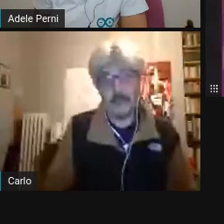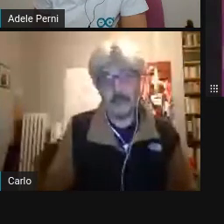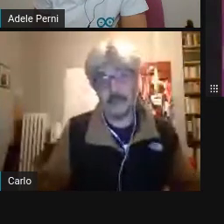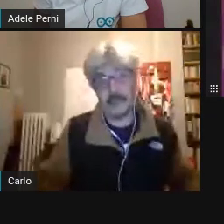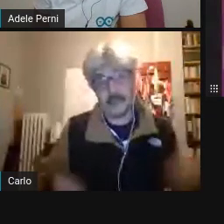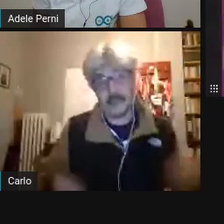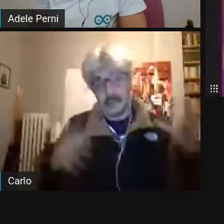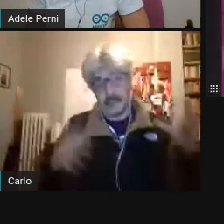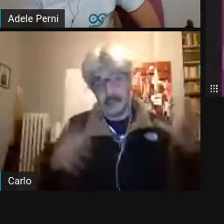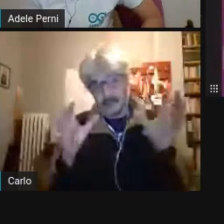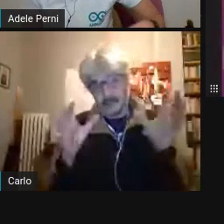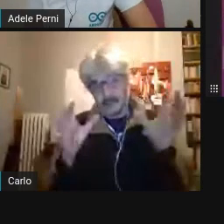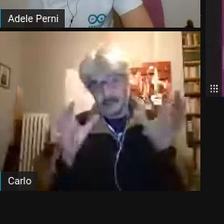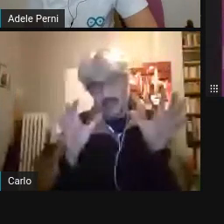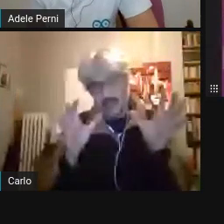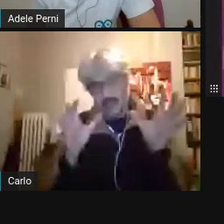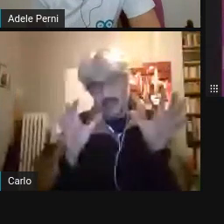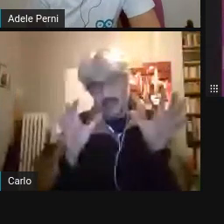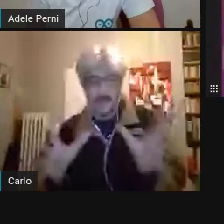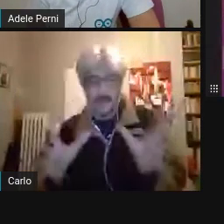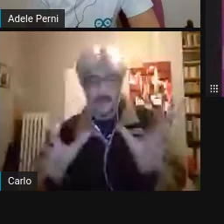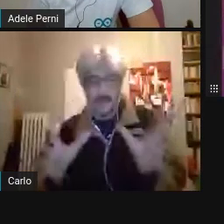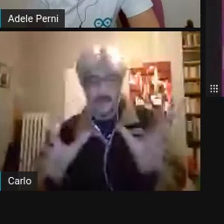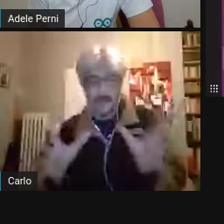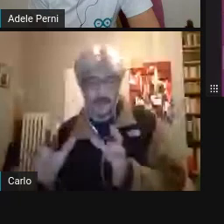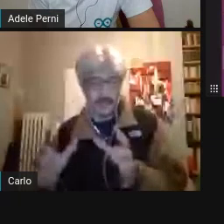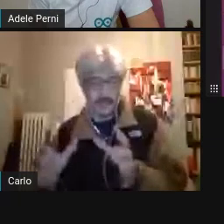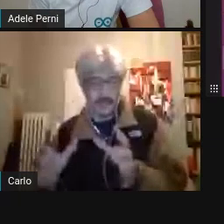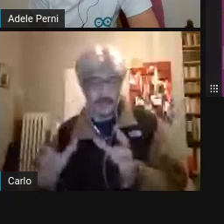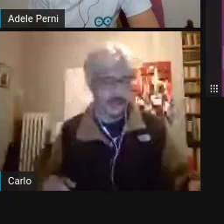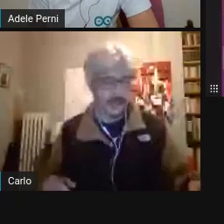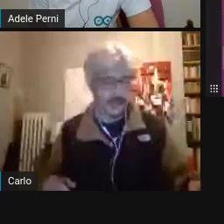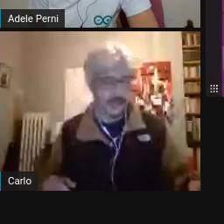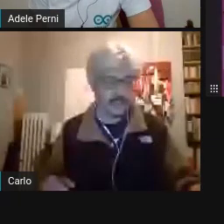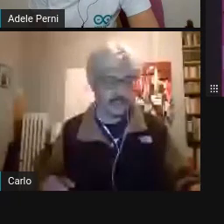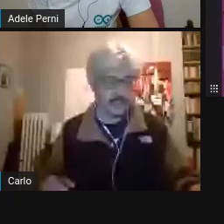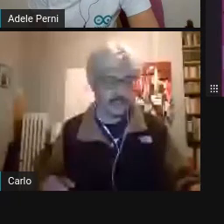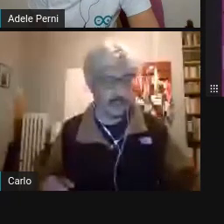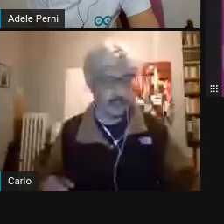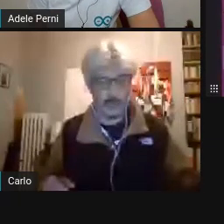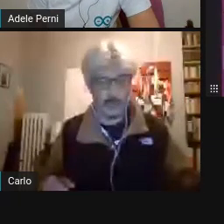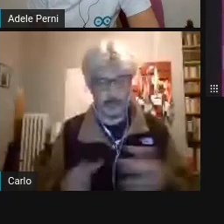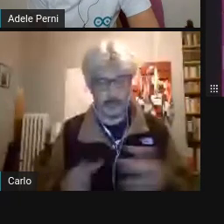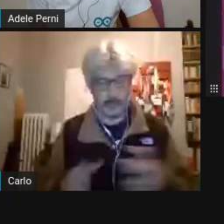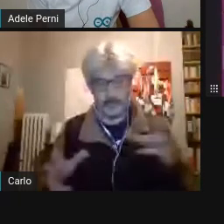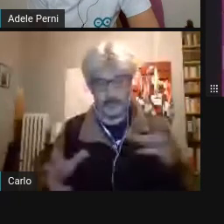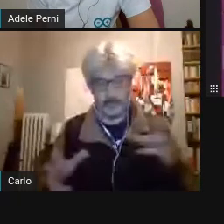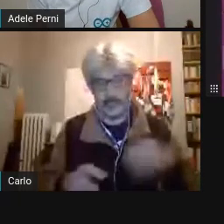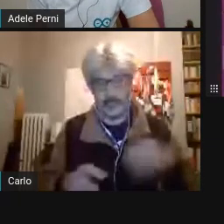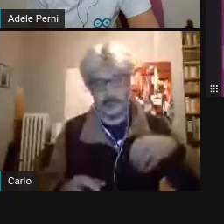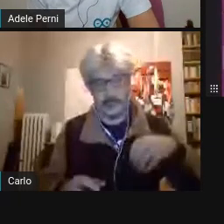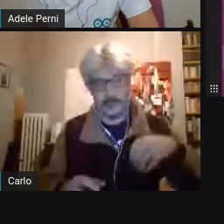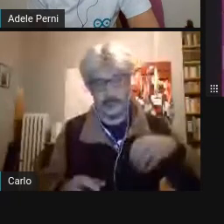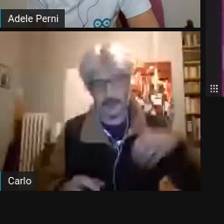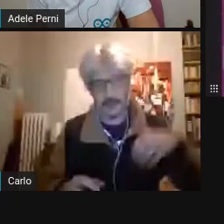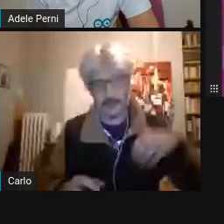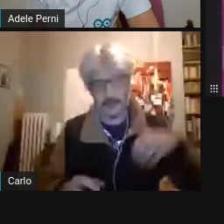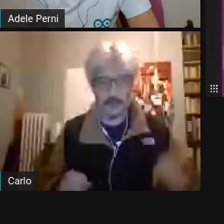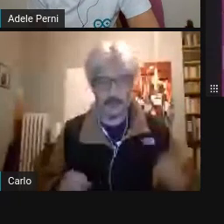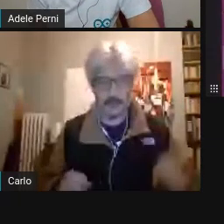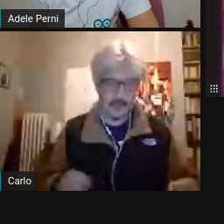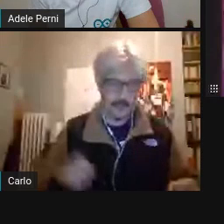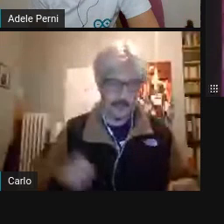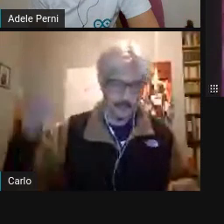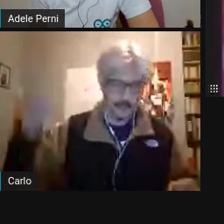che proviamo a fare dagli eventi siamo passati a costruire dei team che si consolidano e poi lavorano su un progetto specifico in questo momento